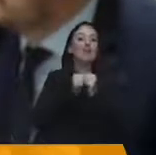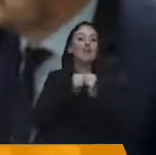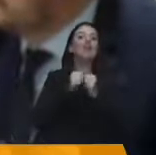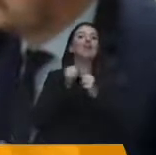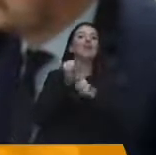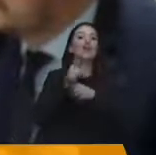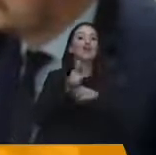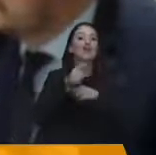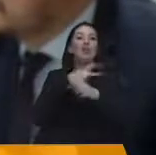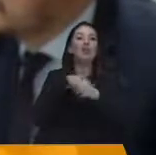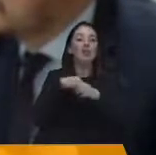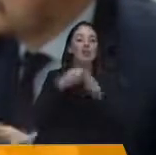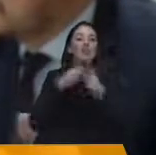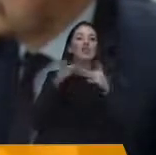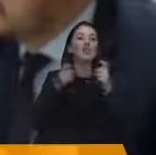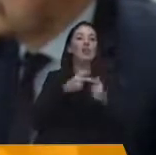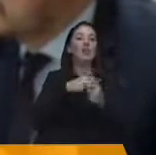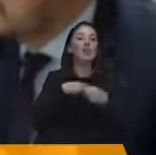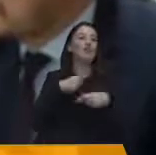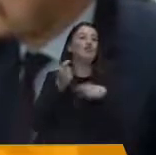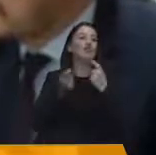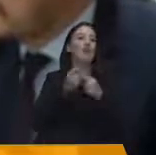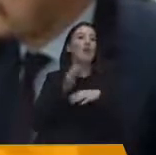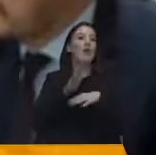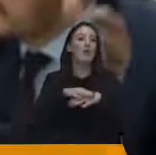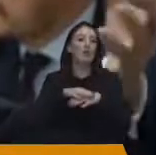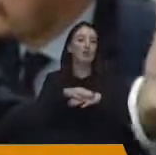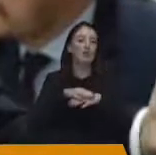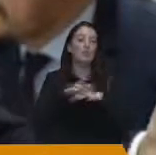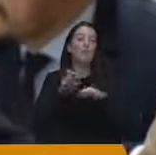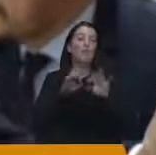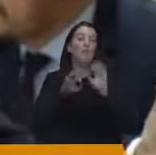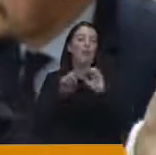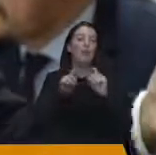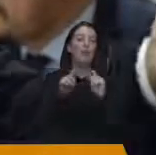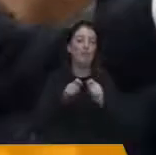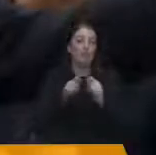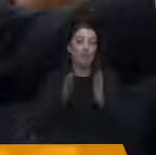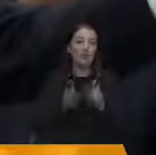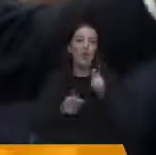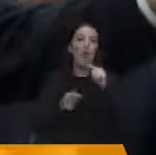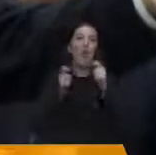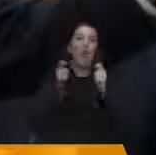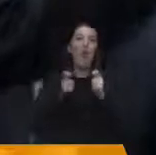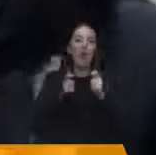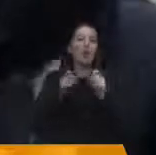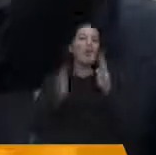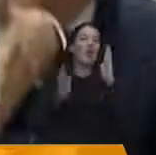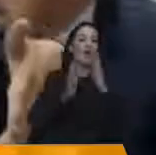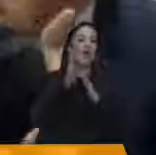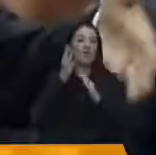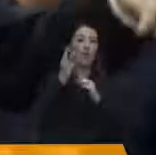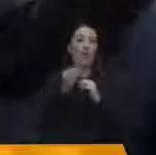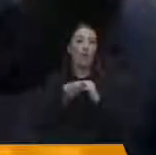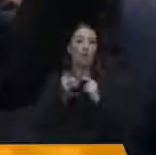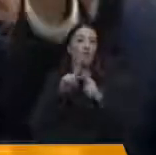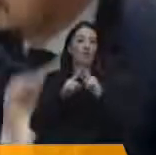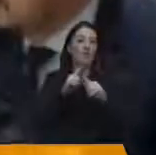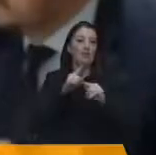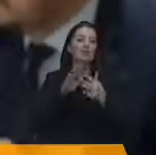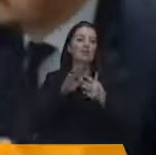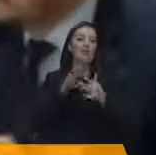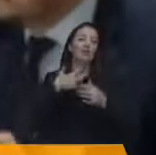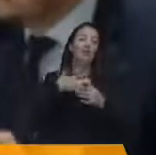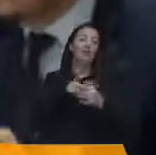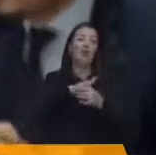ile Büyükşehir Belediyesi çalışmalar yapmıştır. Planlar yapılmıştır. Orada muhalefetteki arkadaşlarımız, o zamanki